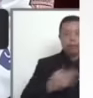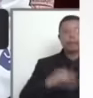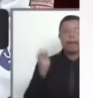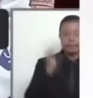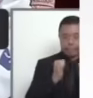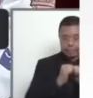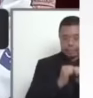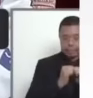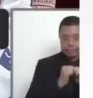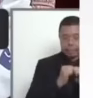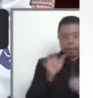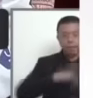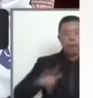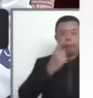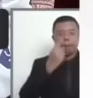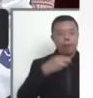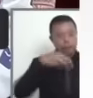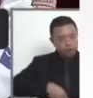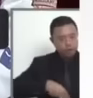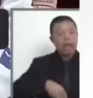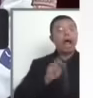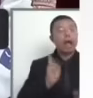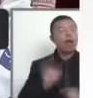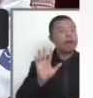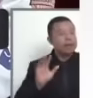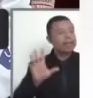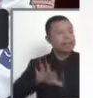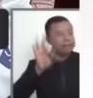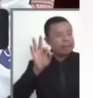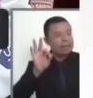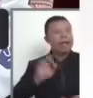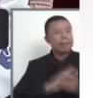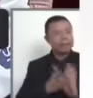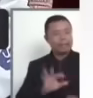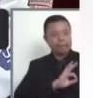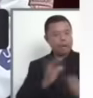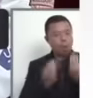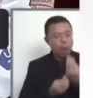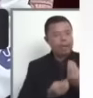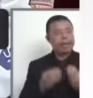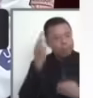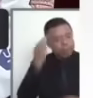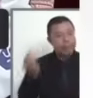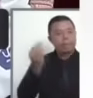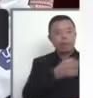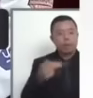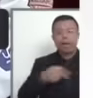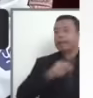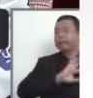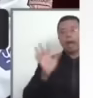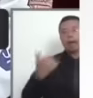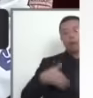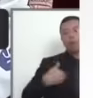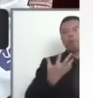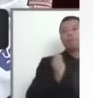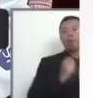yang populis ya Putri. Betul. Ya, kesejahteraan, pendidikan, inklusi, semuanya populis. Makanya itu saya tidak heran semua kandidat ini pesannya itu cenderung